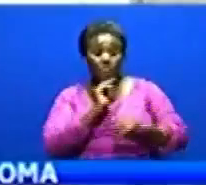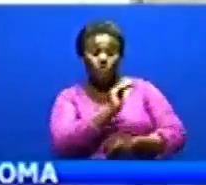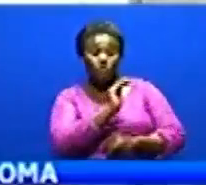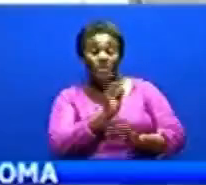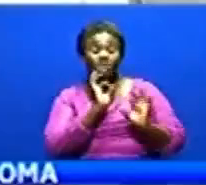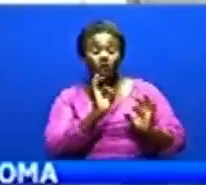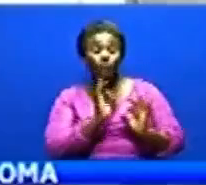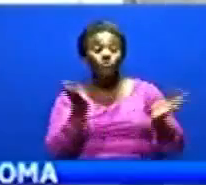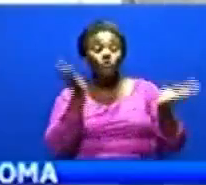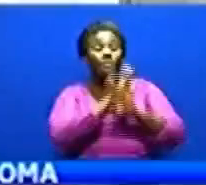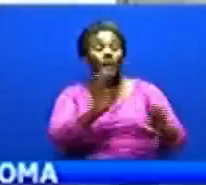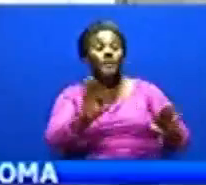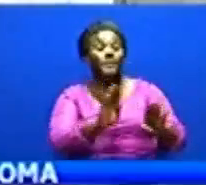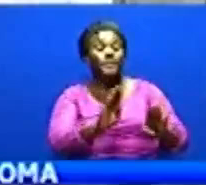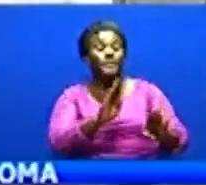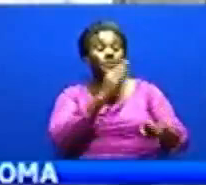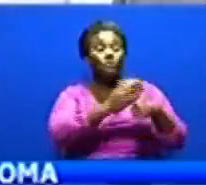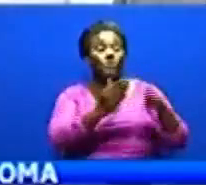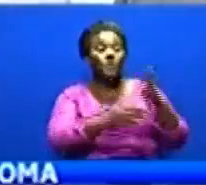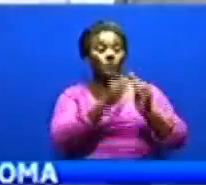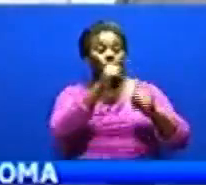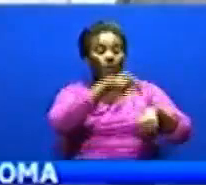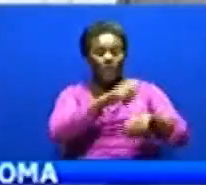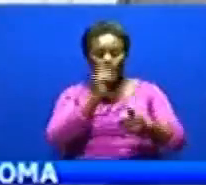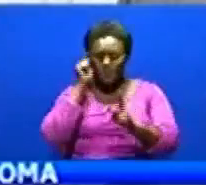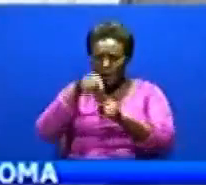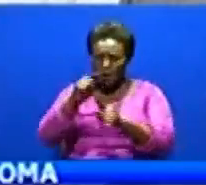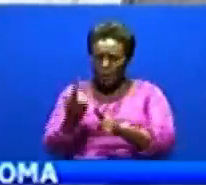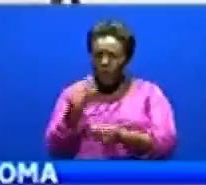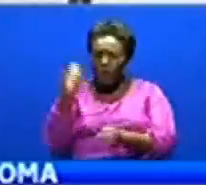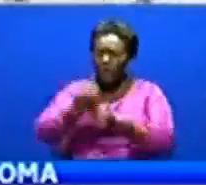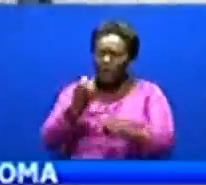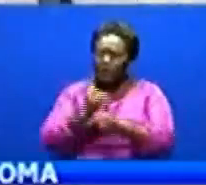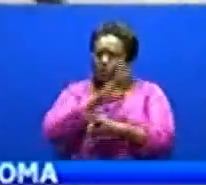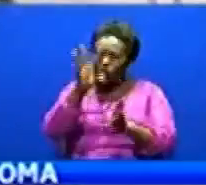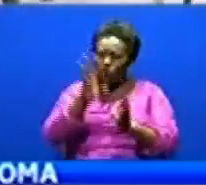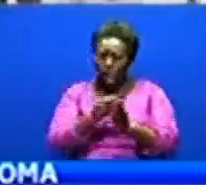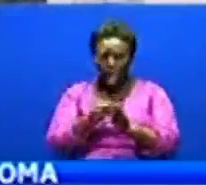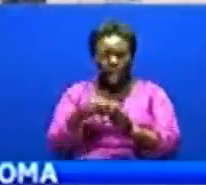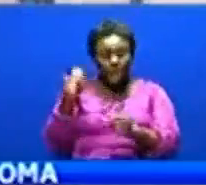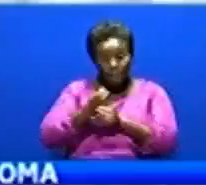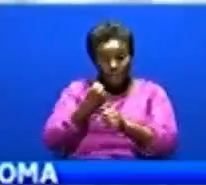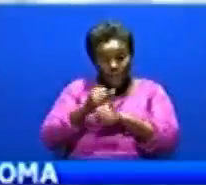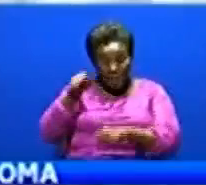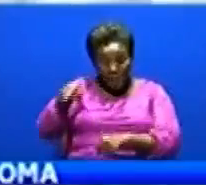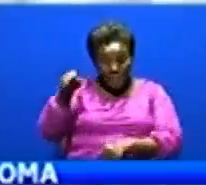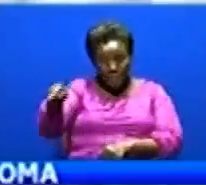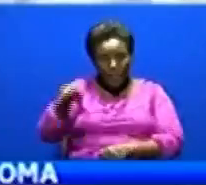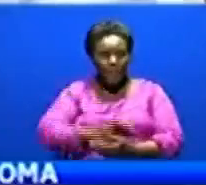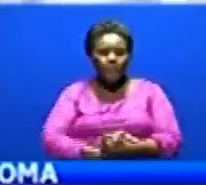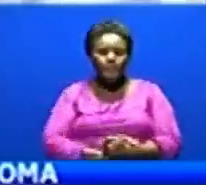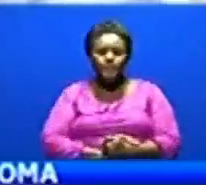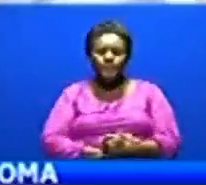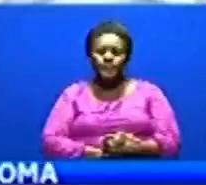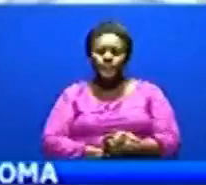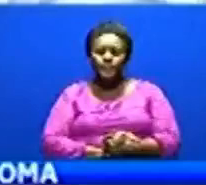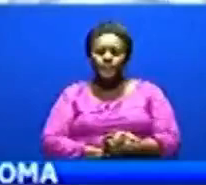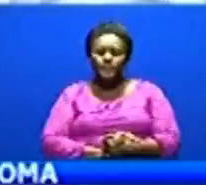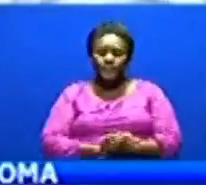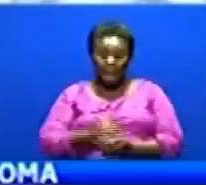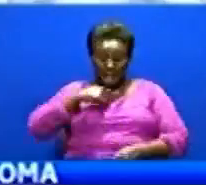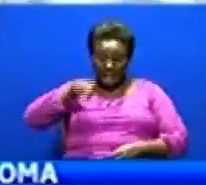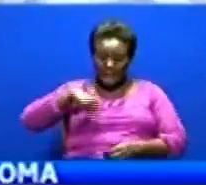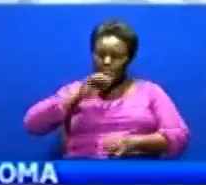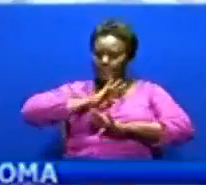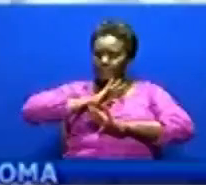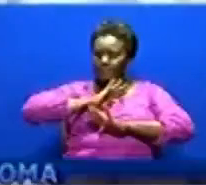ilivyopangwa ili shughuli zote zitakazohusisha uchaguzi mkuu wa mwaka huu zifanyike katika majengo hayo. Tumeridhishwa